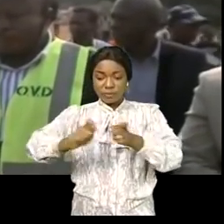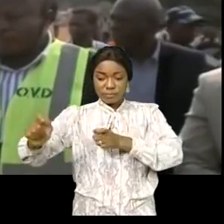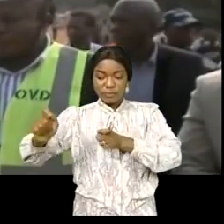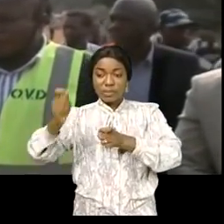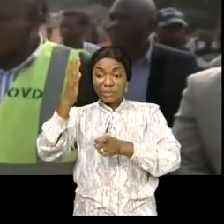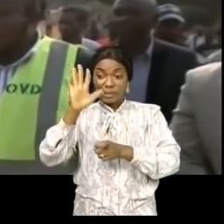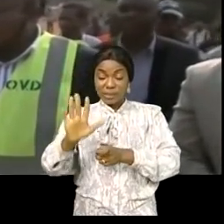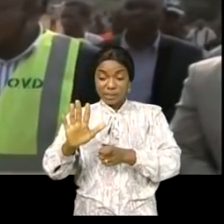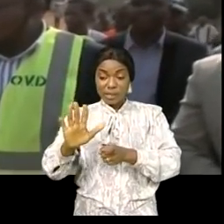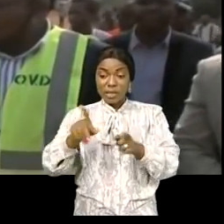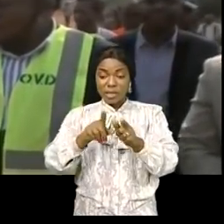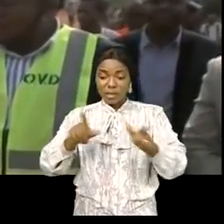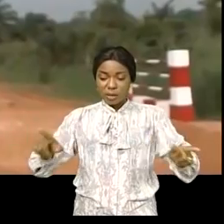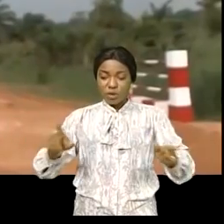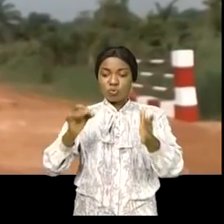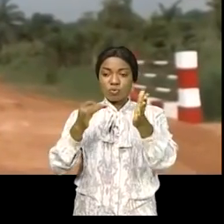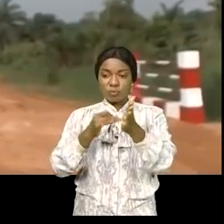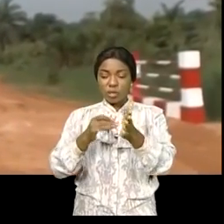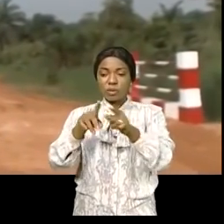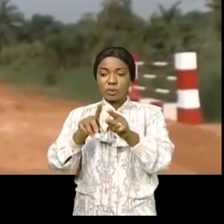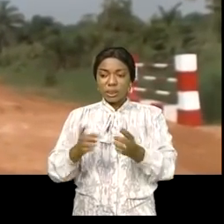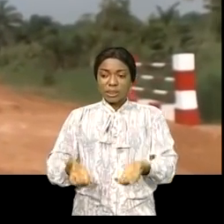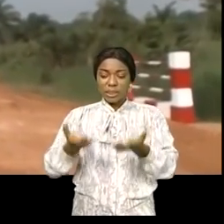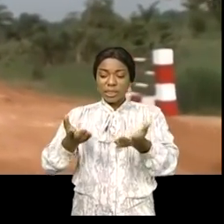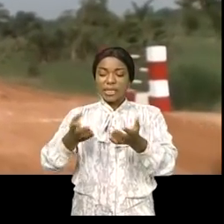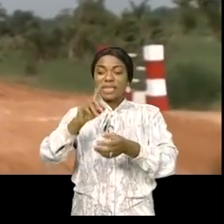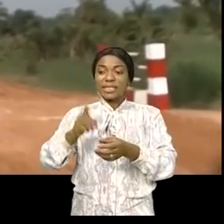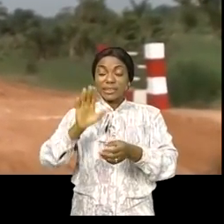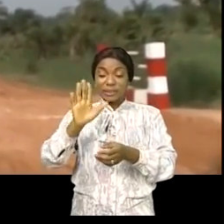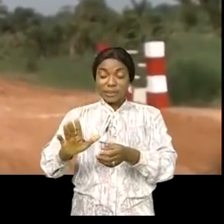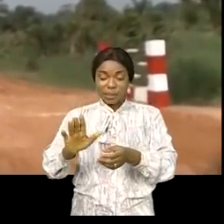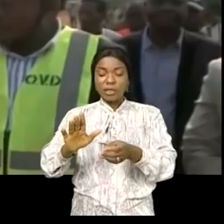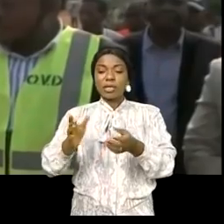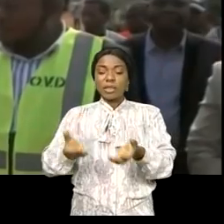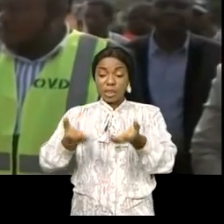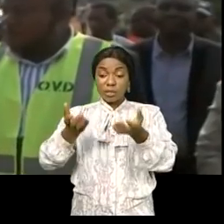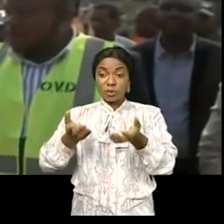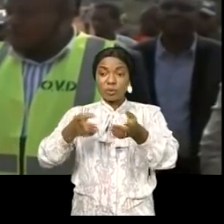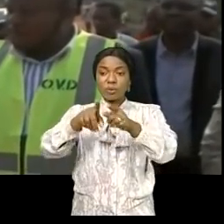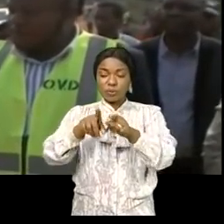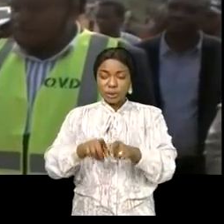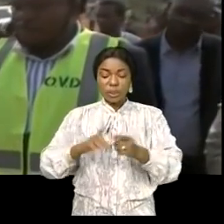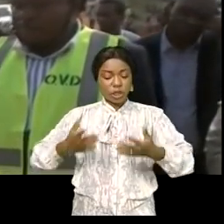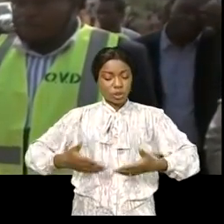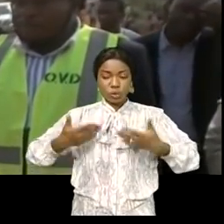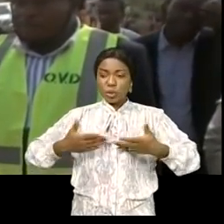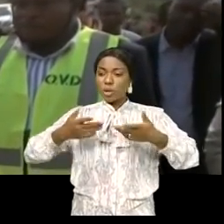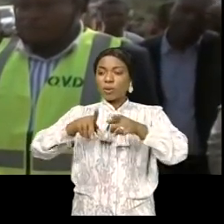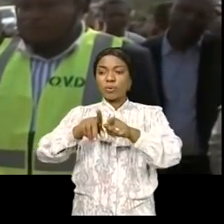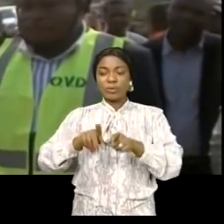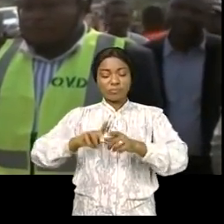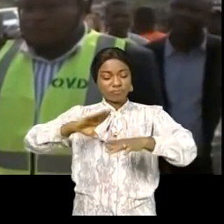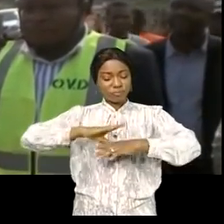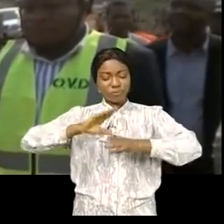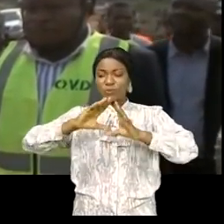8 mètres de largeur et peut supporter 35 tonnes, tandis que le pont Lumbwe est un dallo construit. La joie a atteint son paroxysme